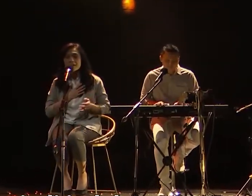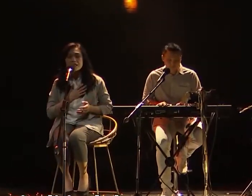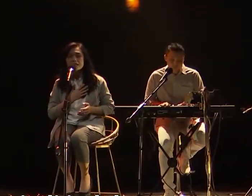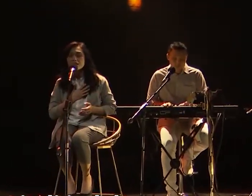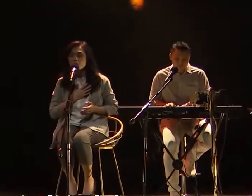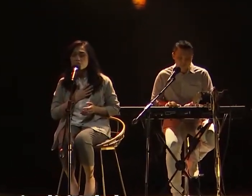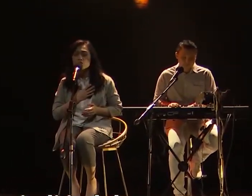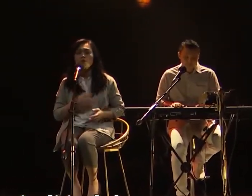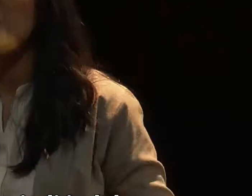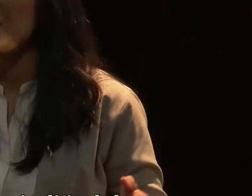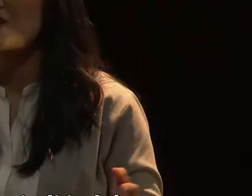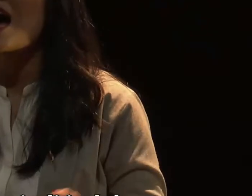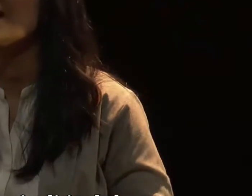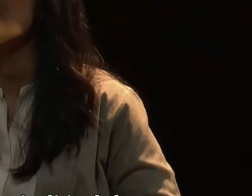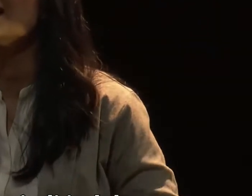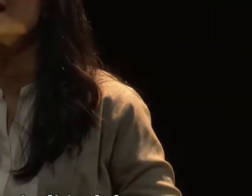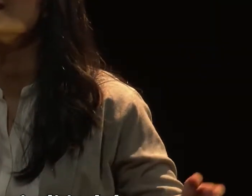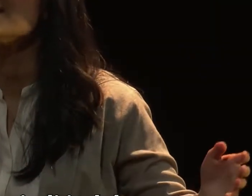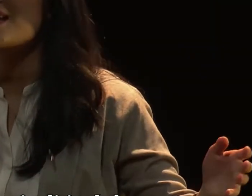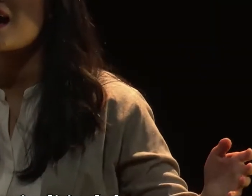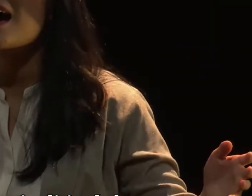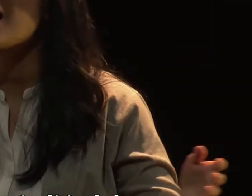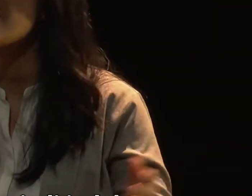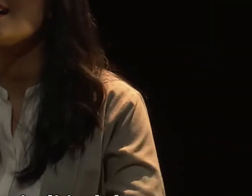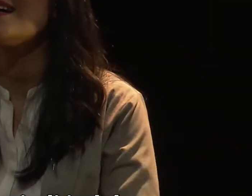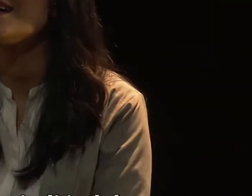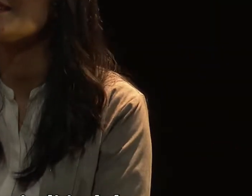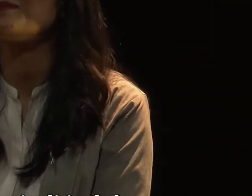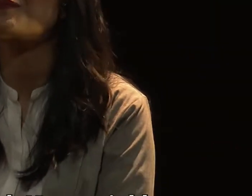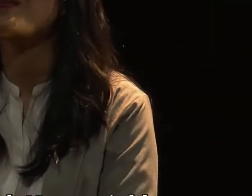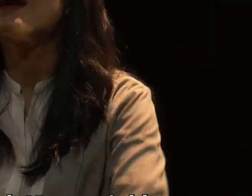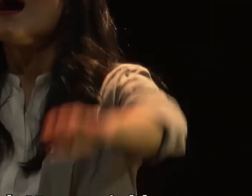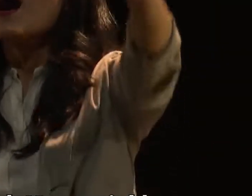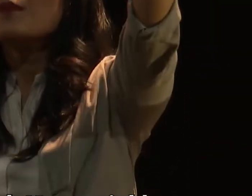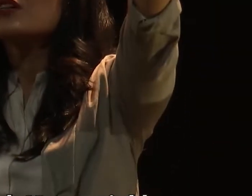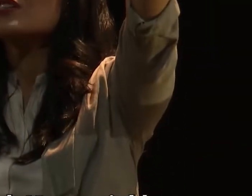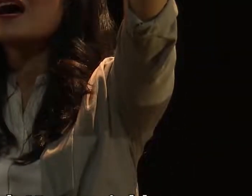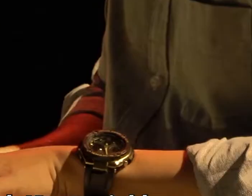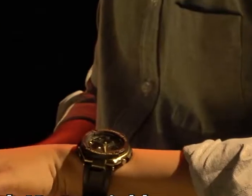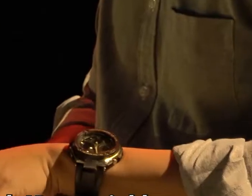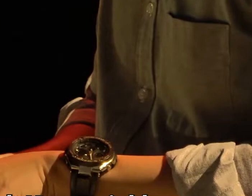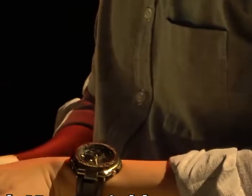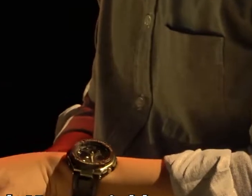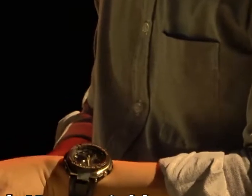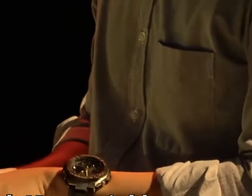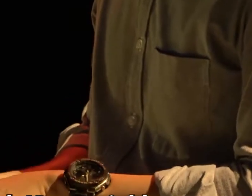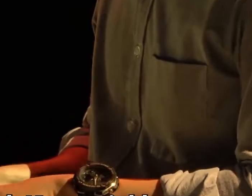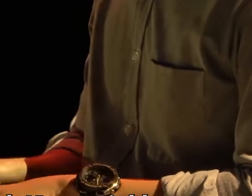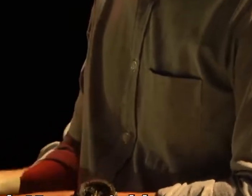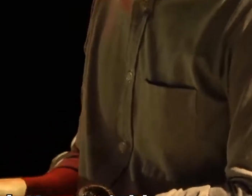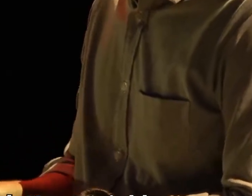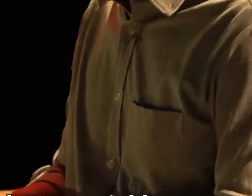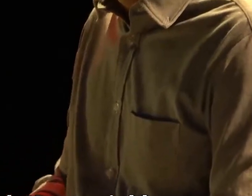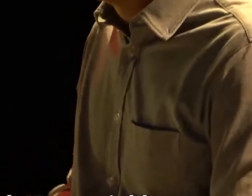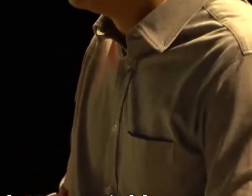mengubah hidup menjadi indah. Besar kasih